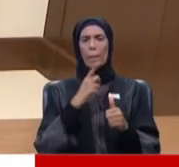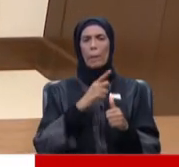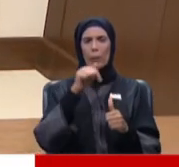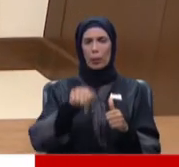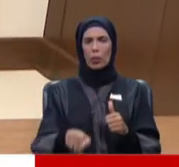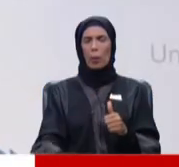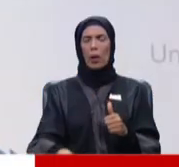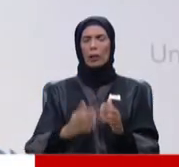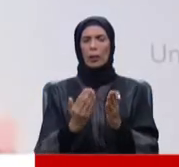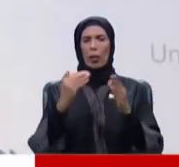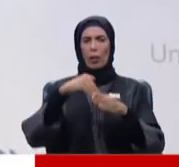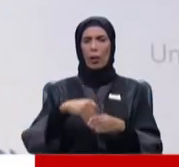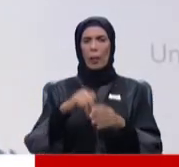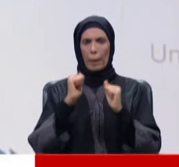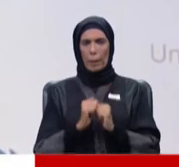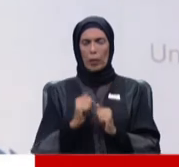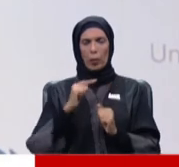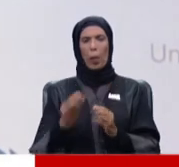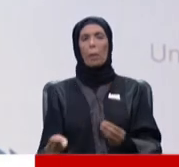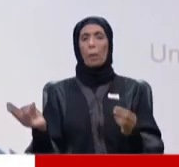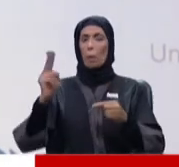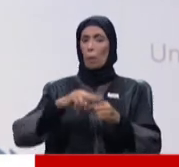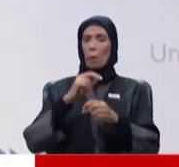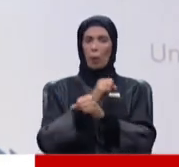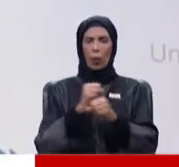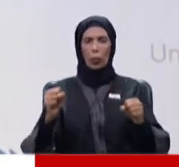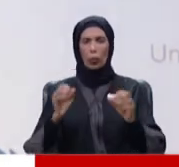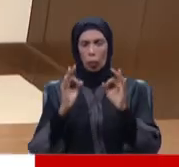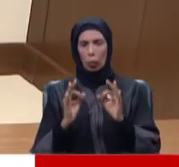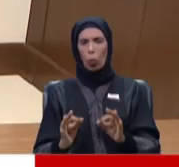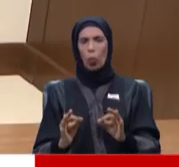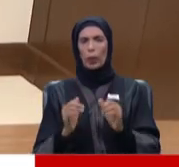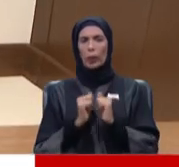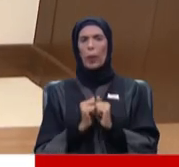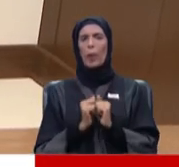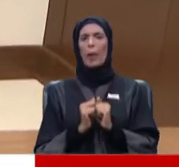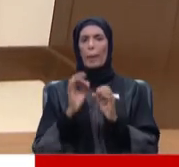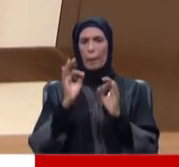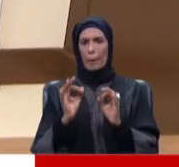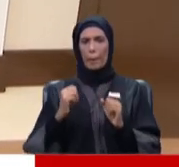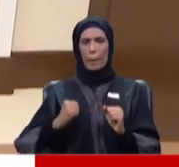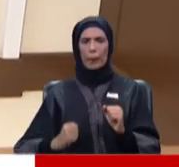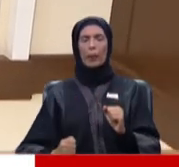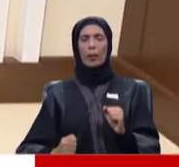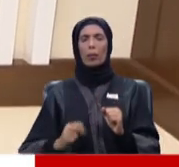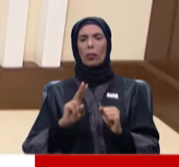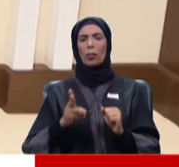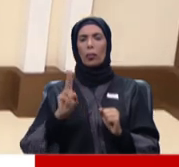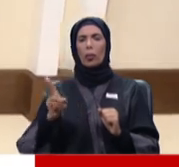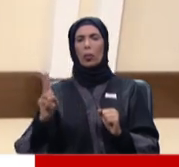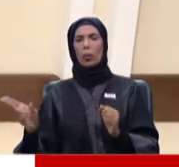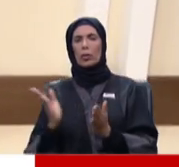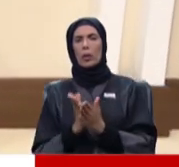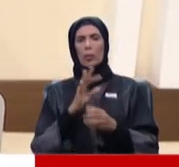يجب على البرلمانات اتخاذها لاستعادة الثقة في الديمقراطية. أكدت معاليها أن مملكة البحرين تتخذ من معايير